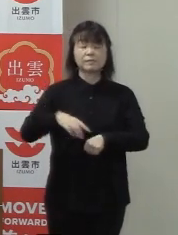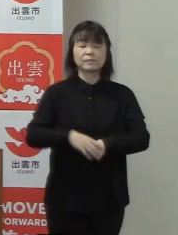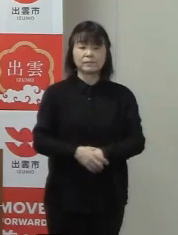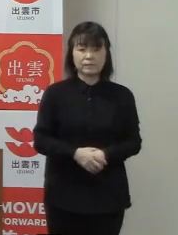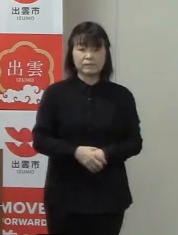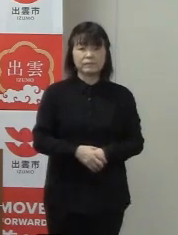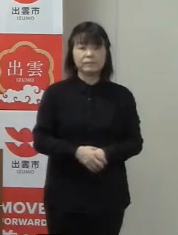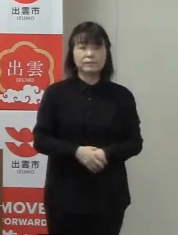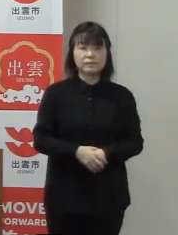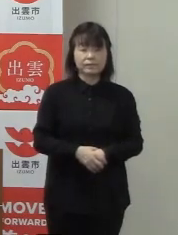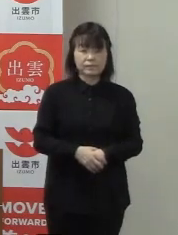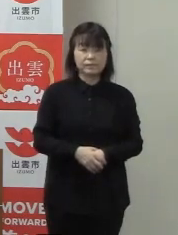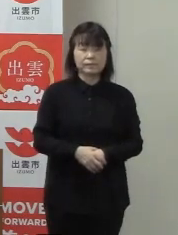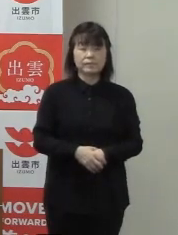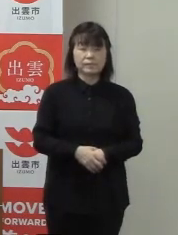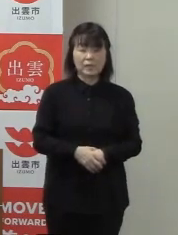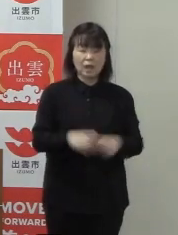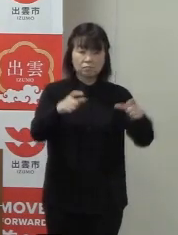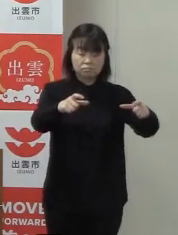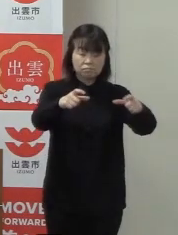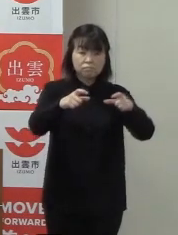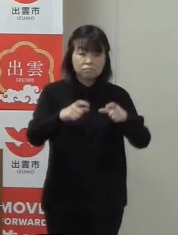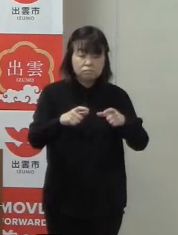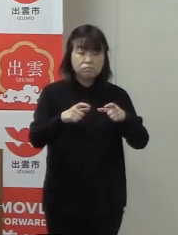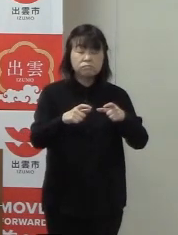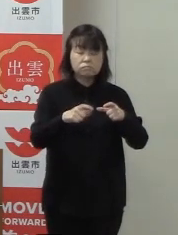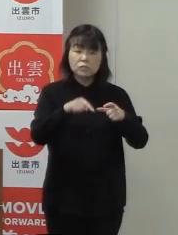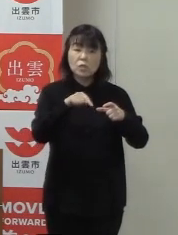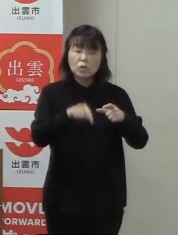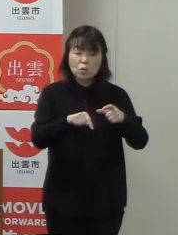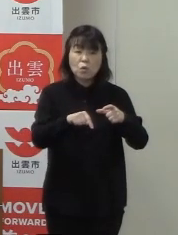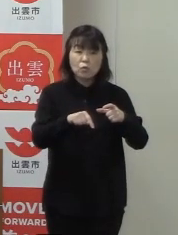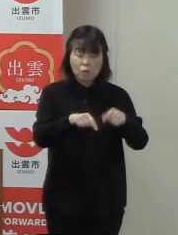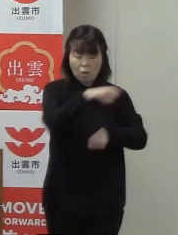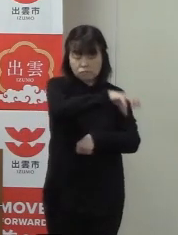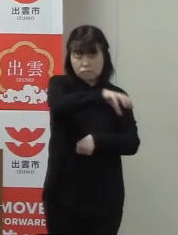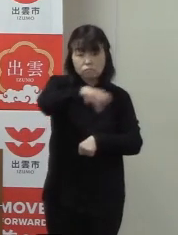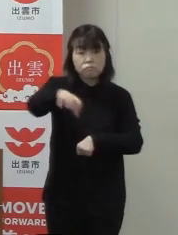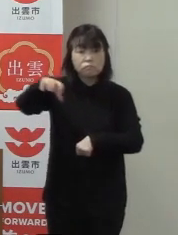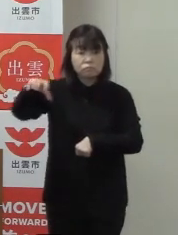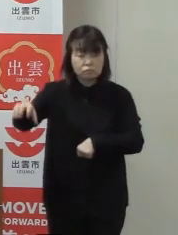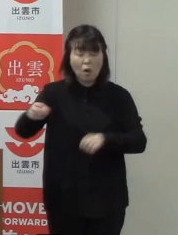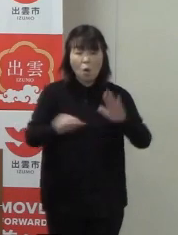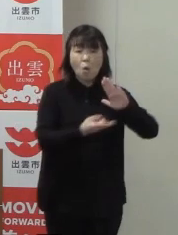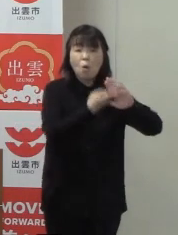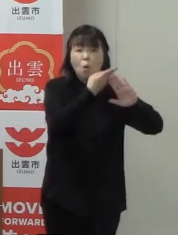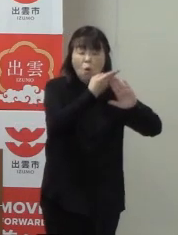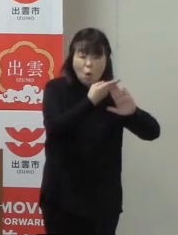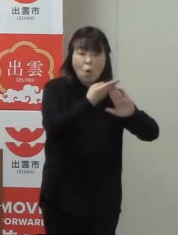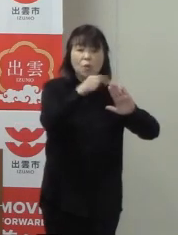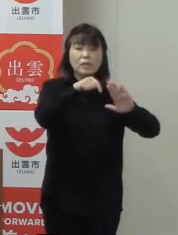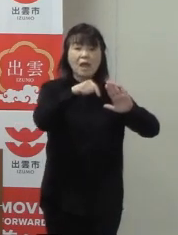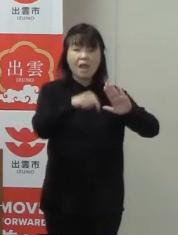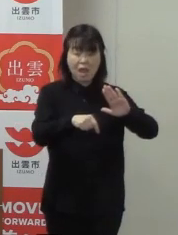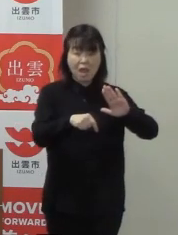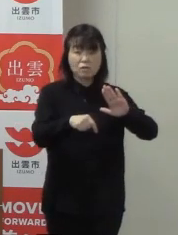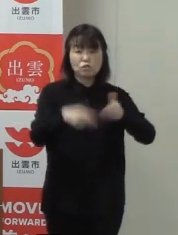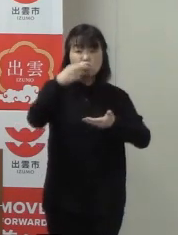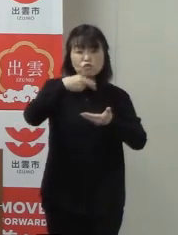、市内の宿泊施設出雲そば旅の参加店舗、また冬の出雲グルメキャンペーンの参加